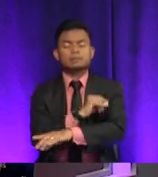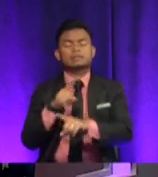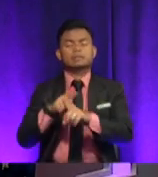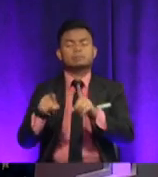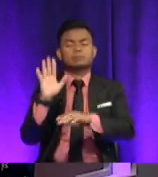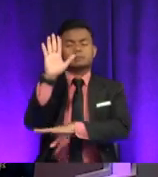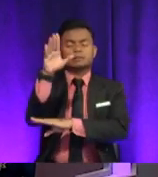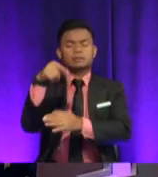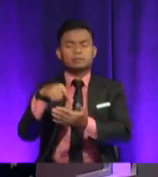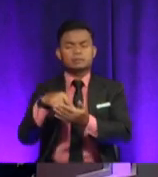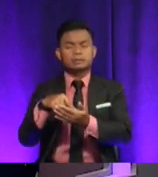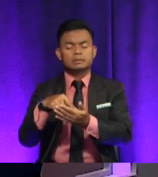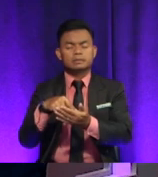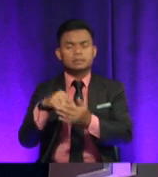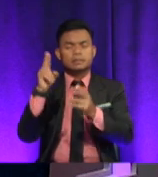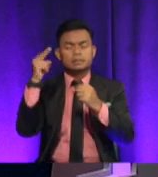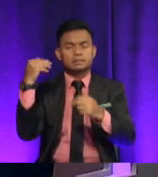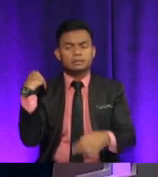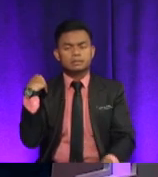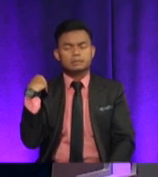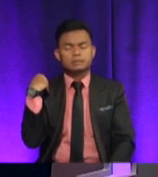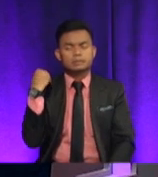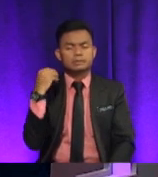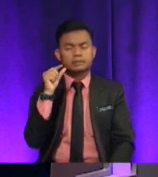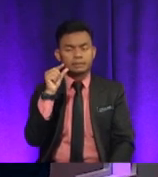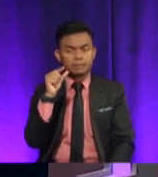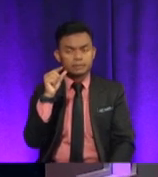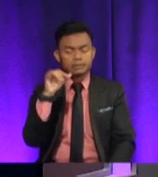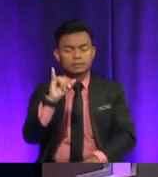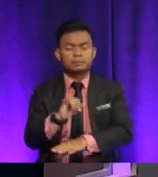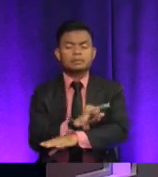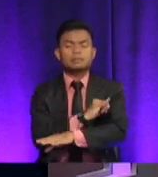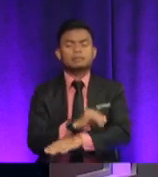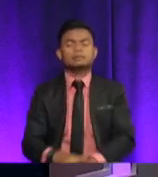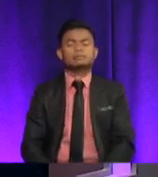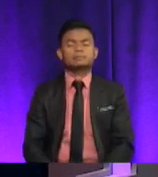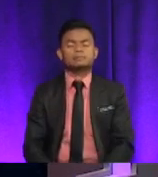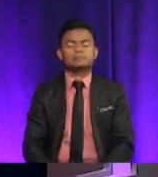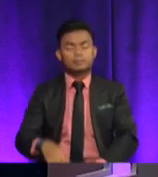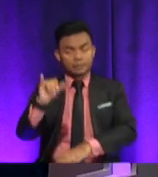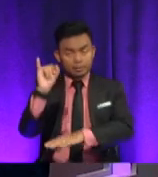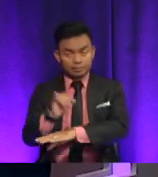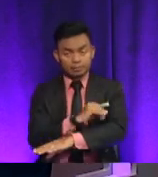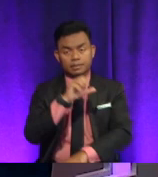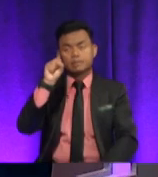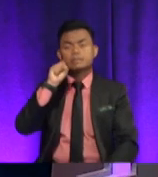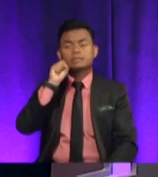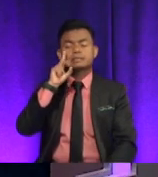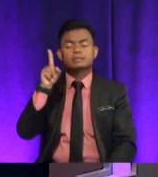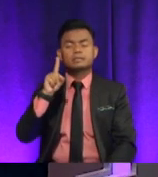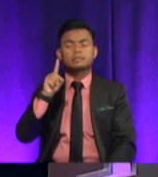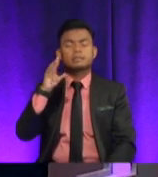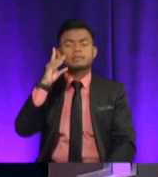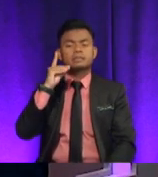beberapa Irama di sini antaranya Ira Irama Siti Zubaidah Irama dandan Setia iramai Dodo